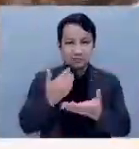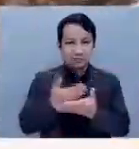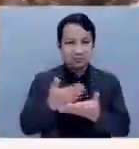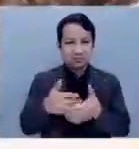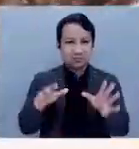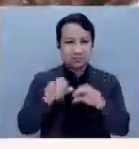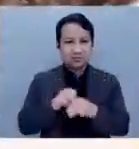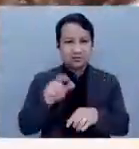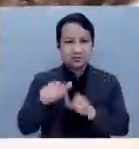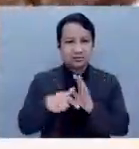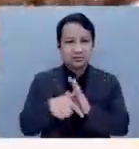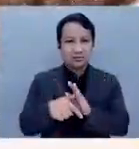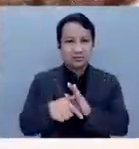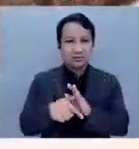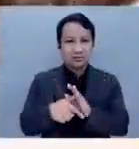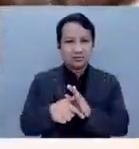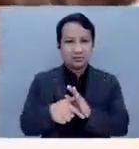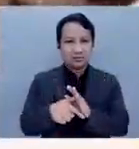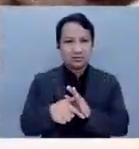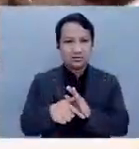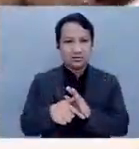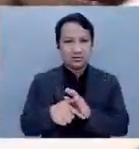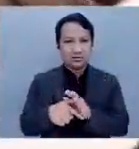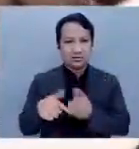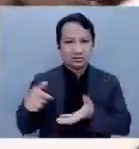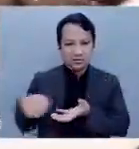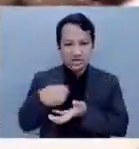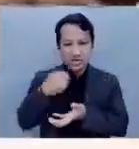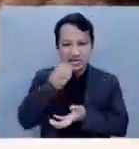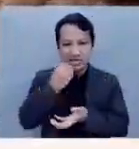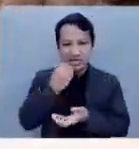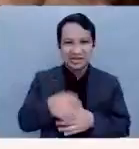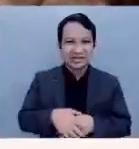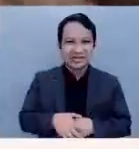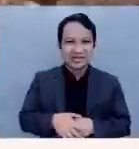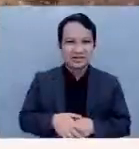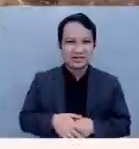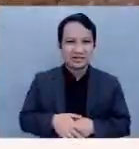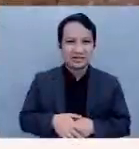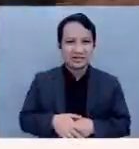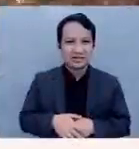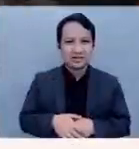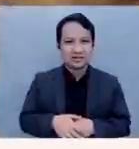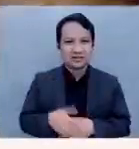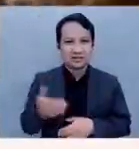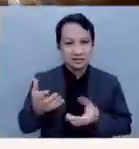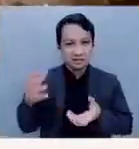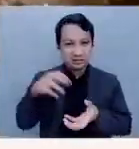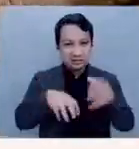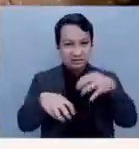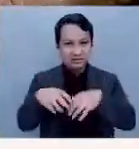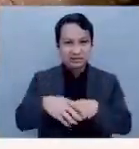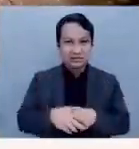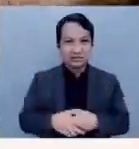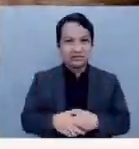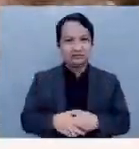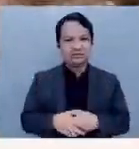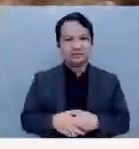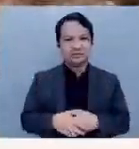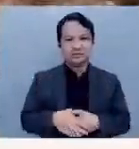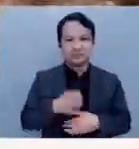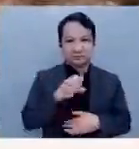natin tatawagin yung ating mga kasamang kumain. Sige. No? Kasi meron pa tayong mga idadagdag na iba pa nating ingredients. Okay, may beef, may